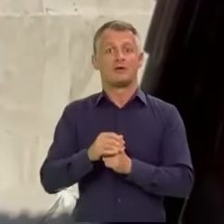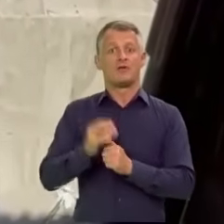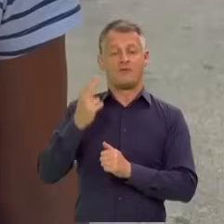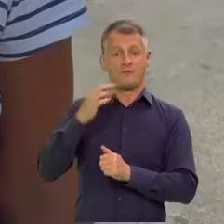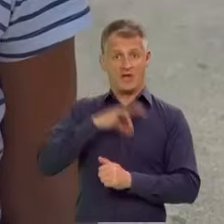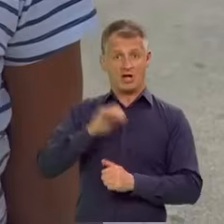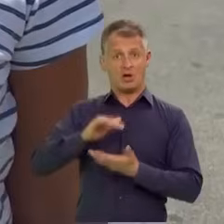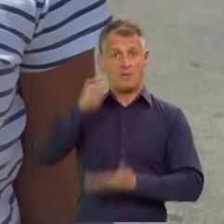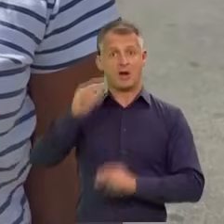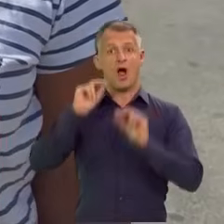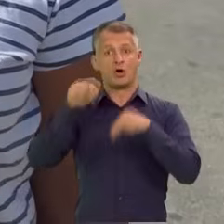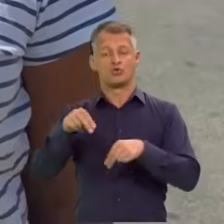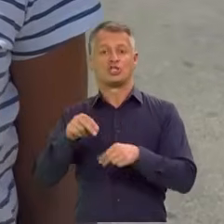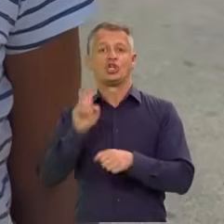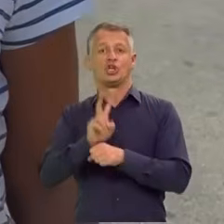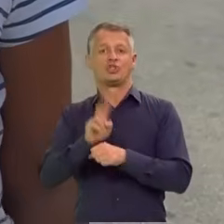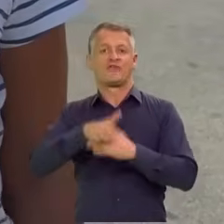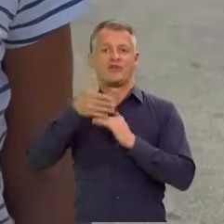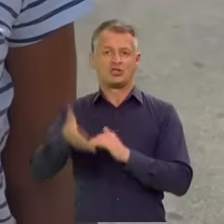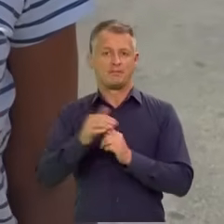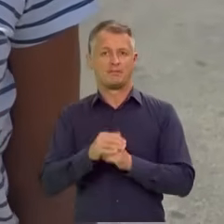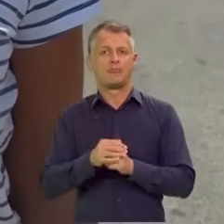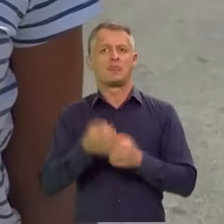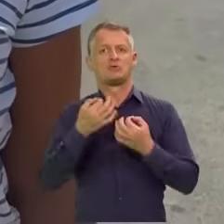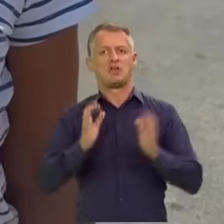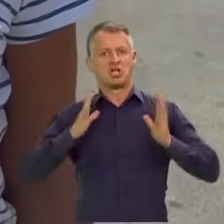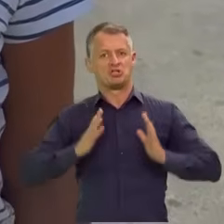vecine. E liniștită, îi dau tratamentul.